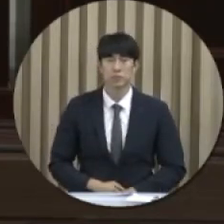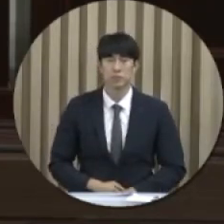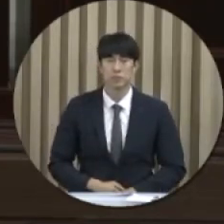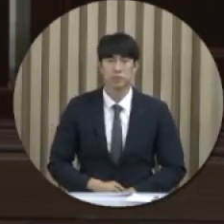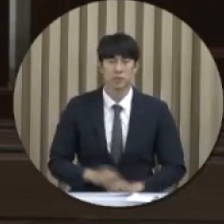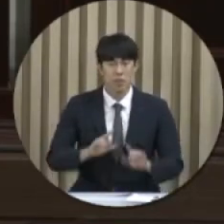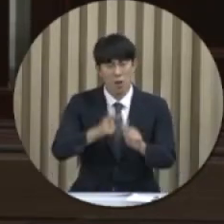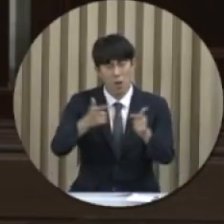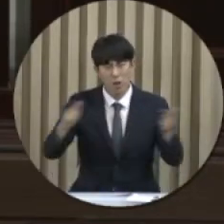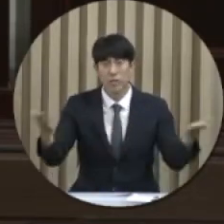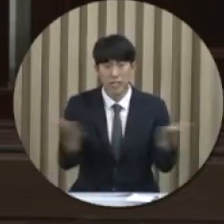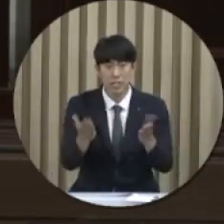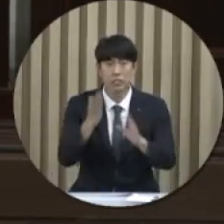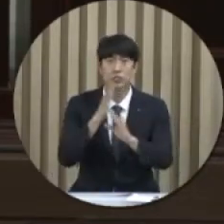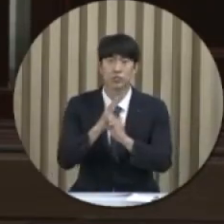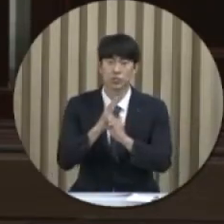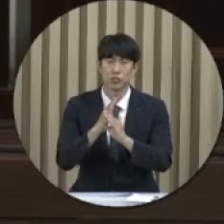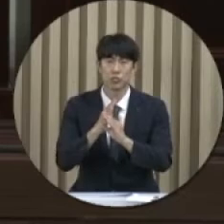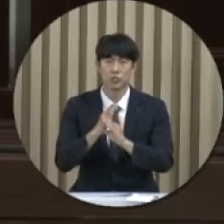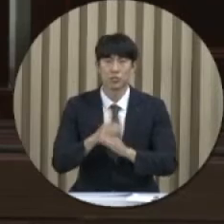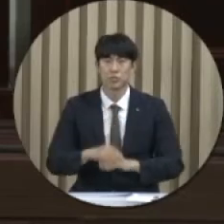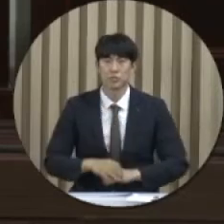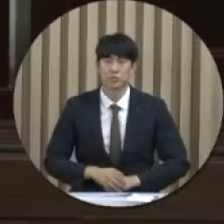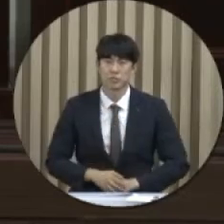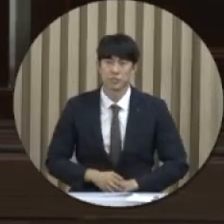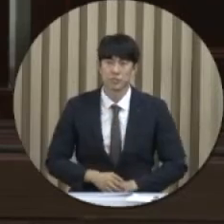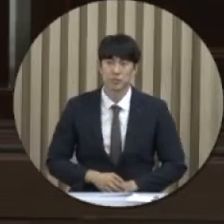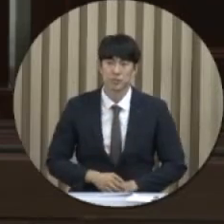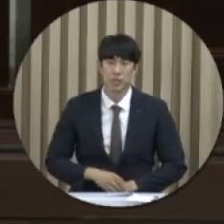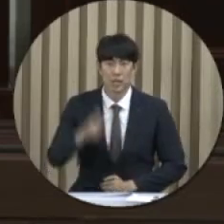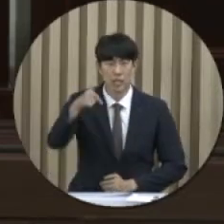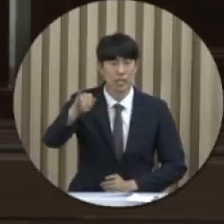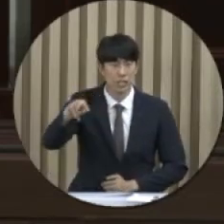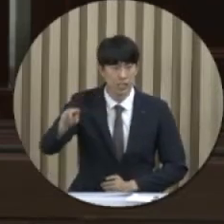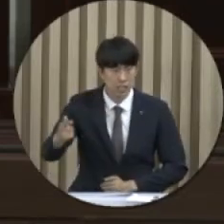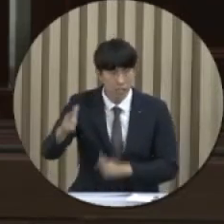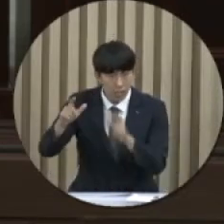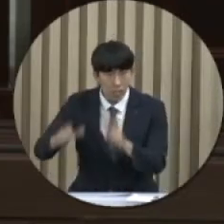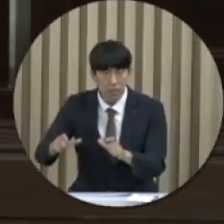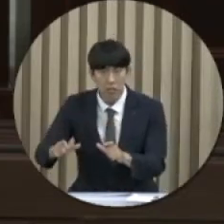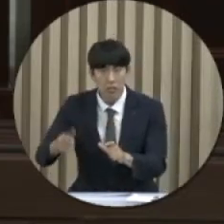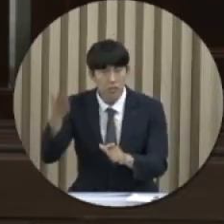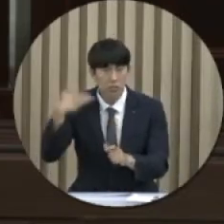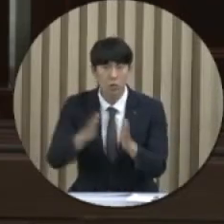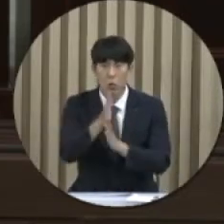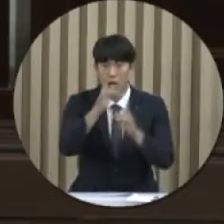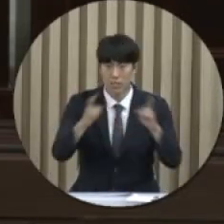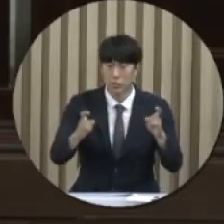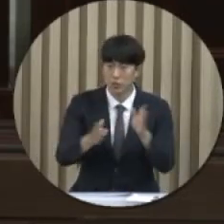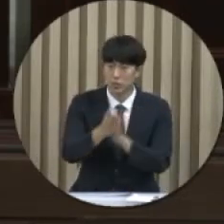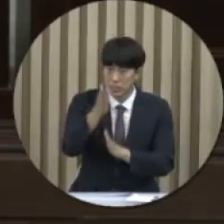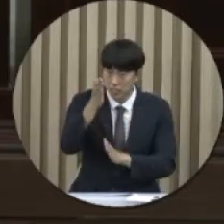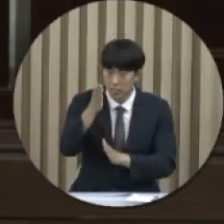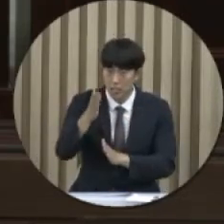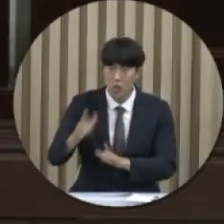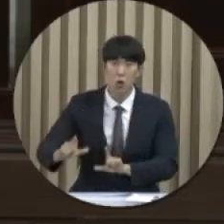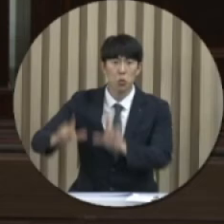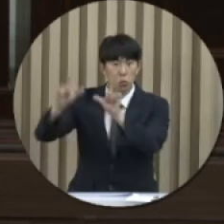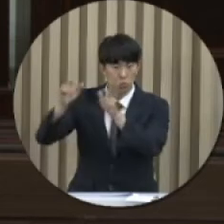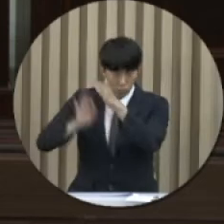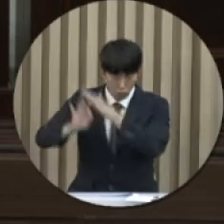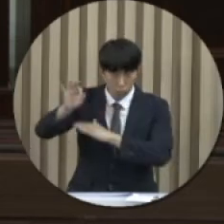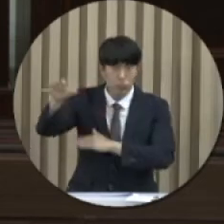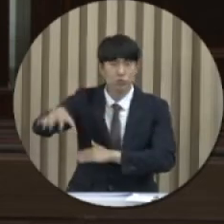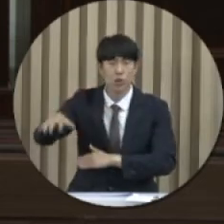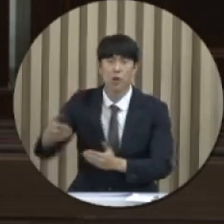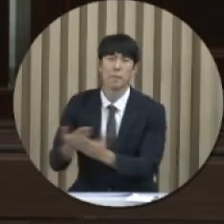여러 일들 중 비산지구 개발은 그동안 소외당해왔던 화성시의 동부권 개발 정책